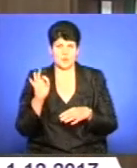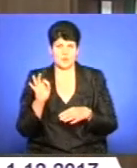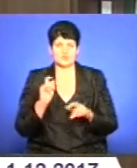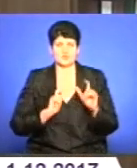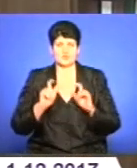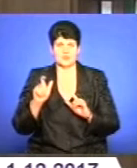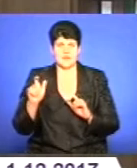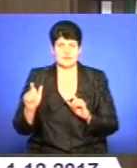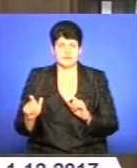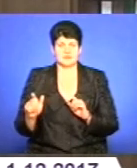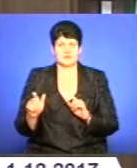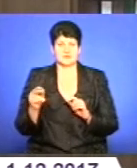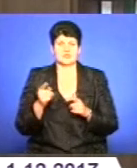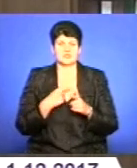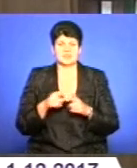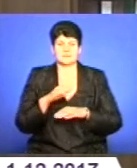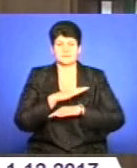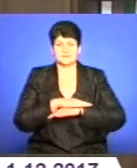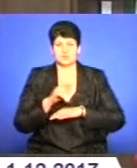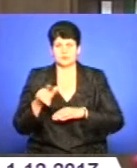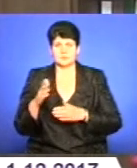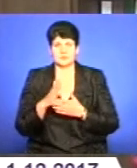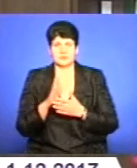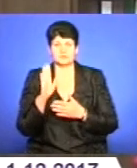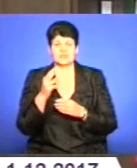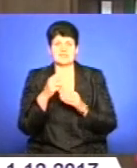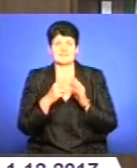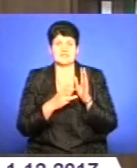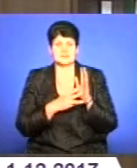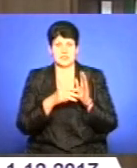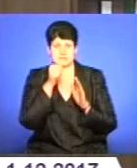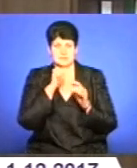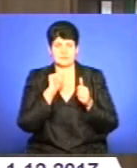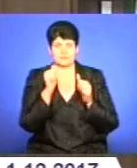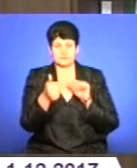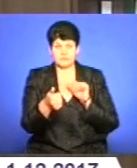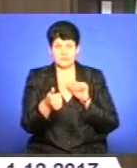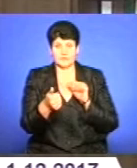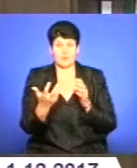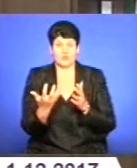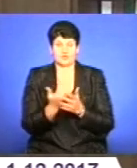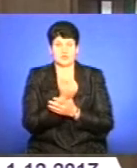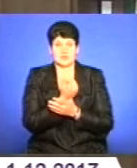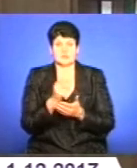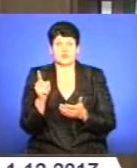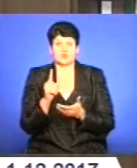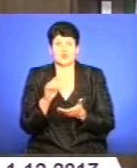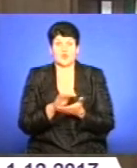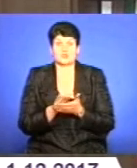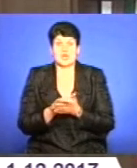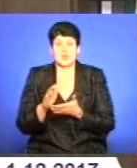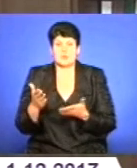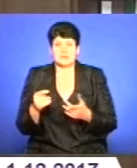студентів, студентів чи учнів має відбуватися за 18 місяців. Виходить, що ознайомлення із тим, що